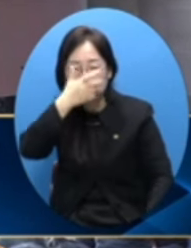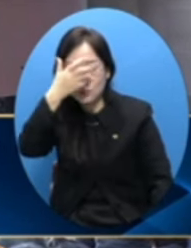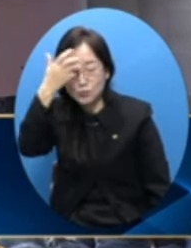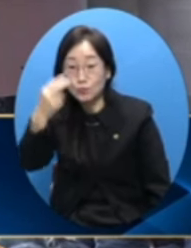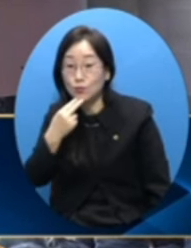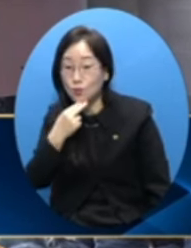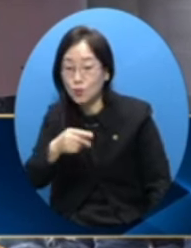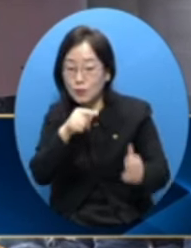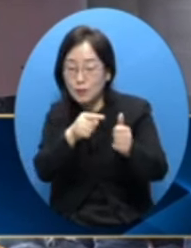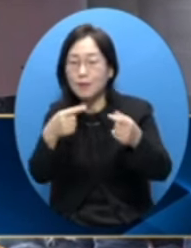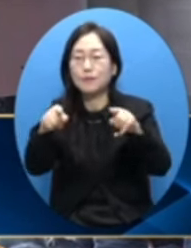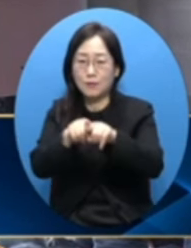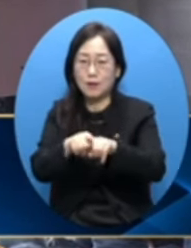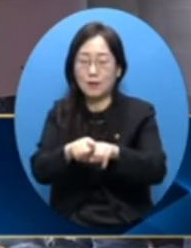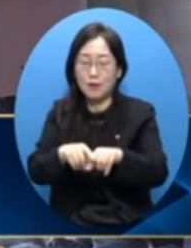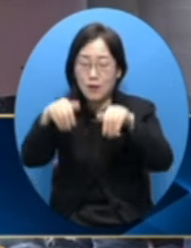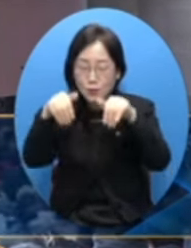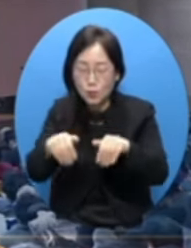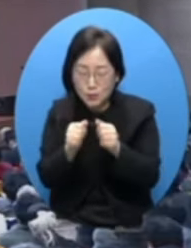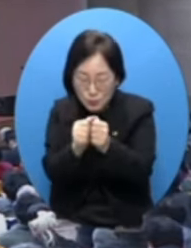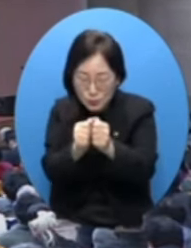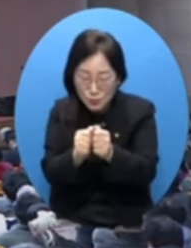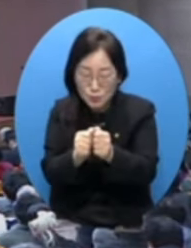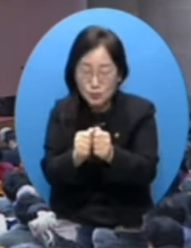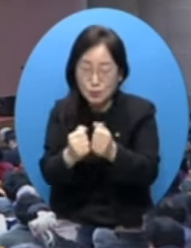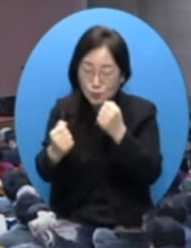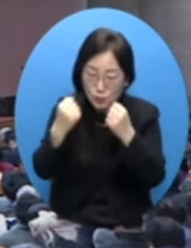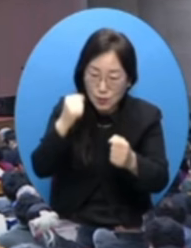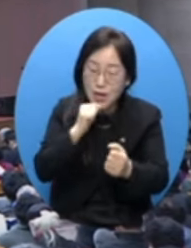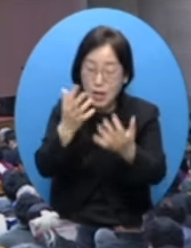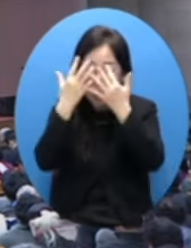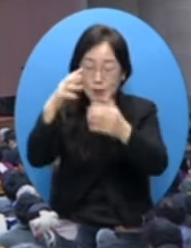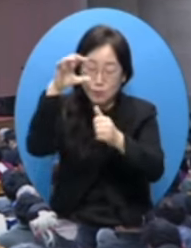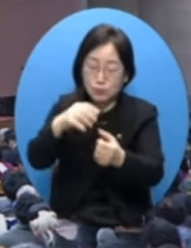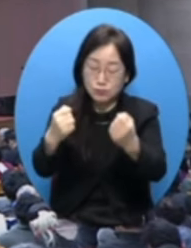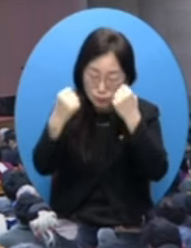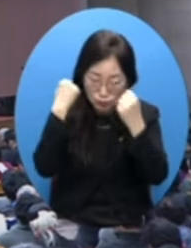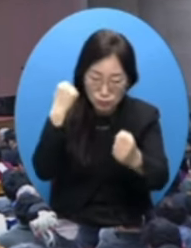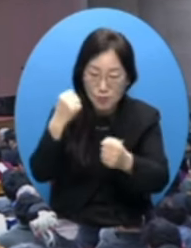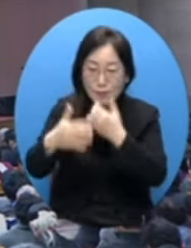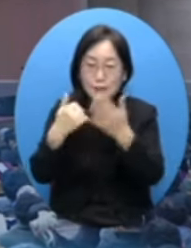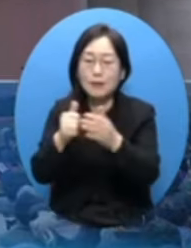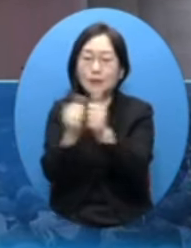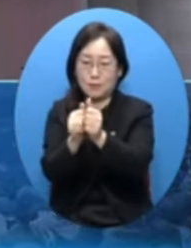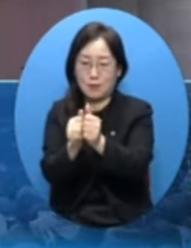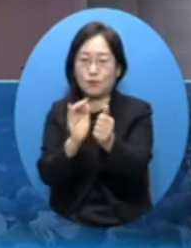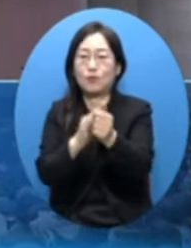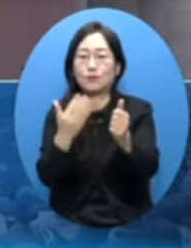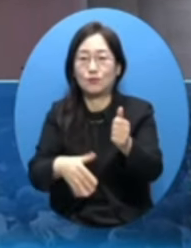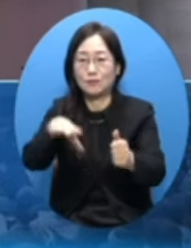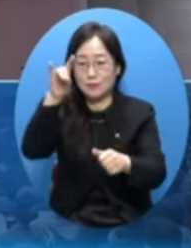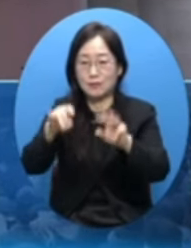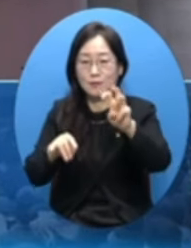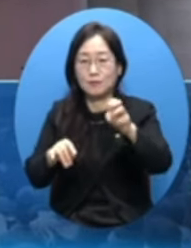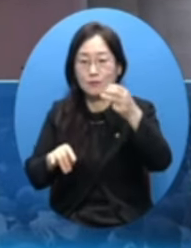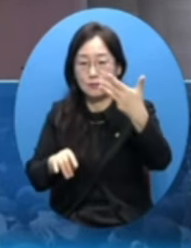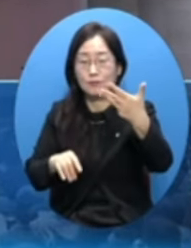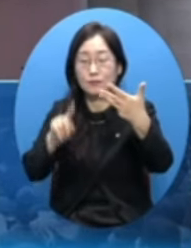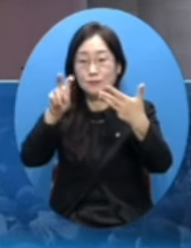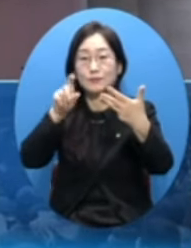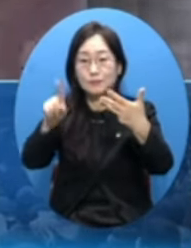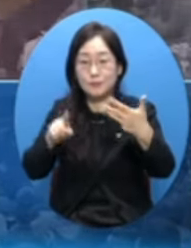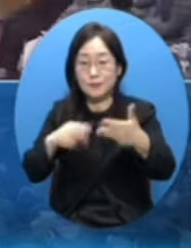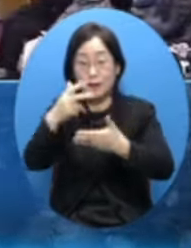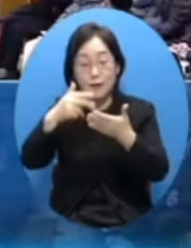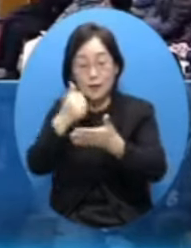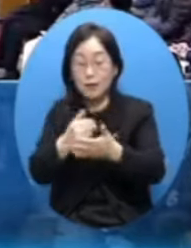함께 하셨습니다. 노예로 팔려와서도 감옥에 들어와서도 항상 하나님이 함께 하셨습니다. 창세기 39장 21절 보니까 야훼께서 요셉과